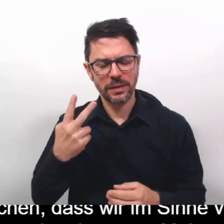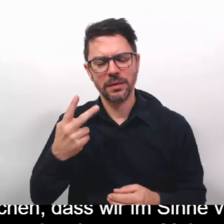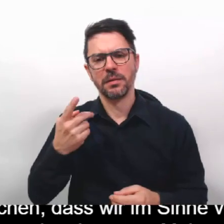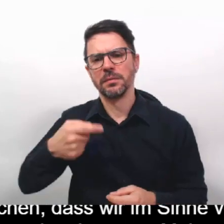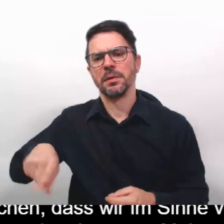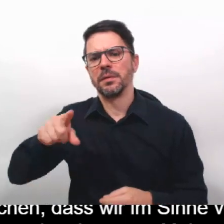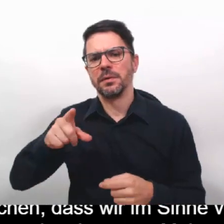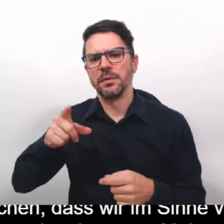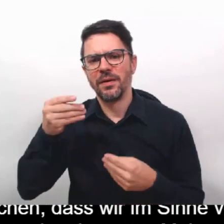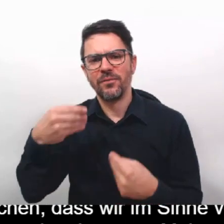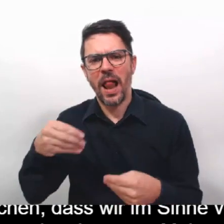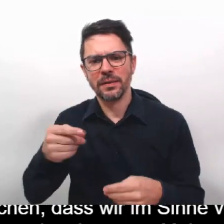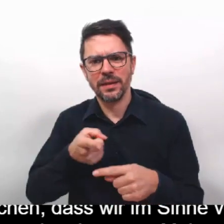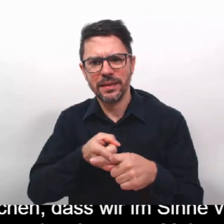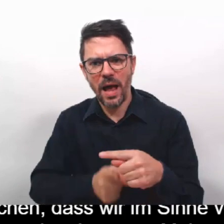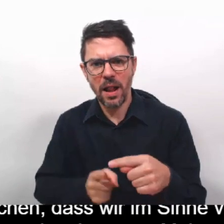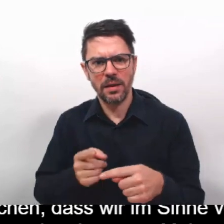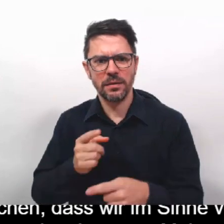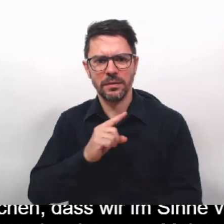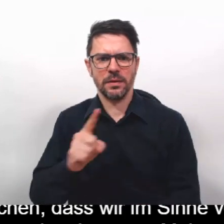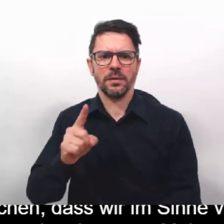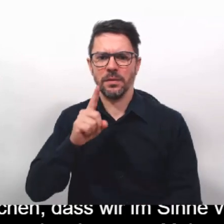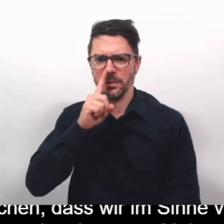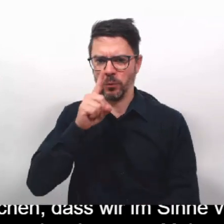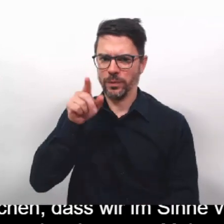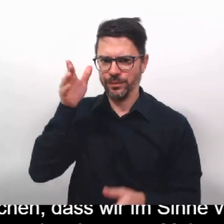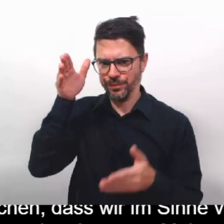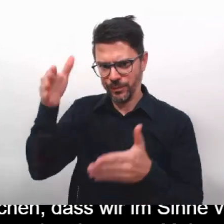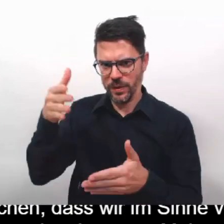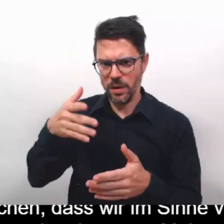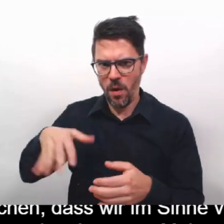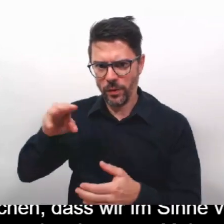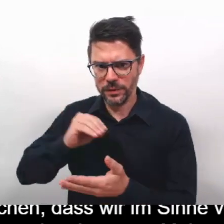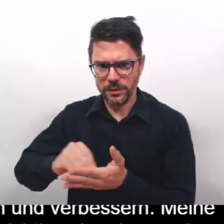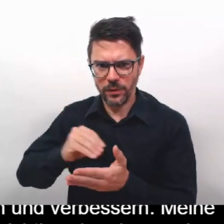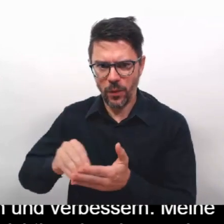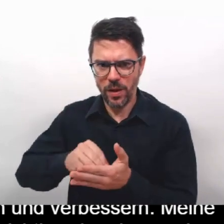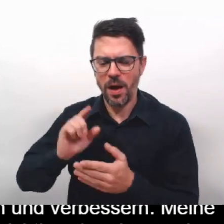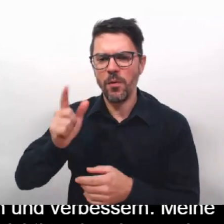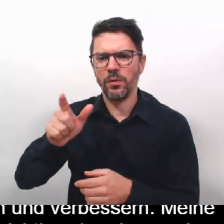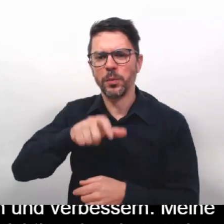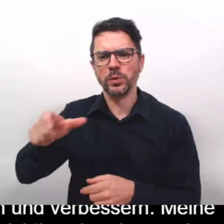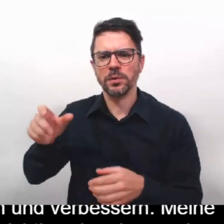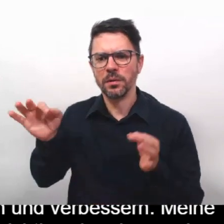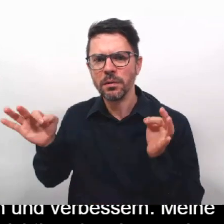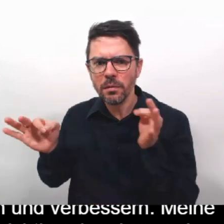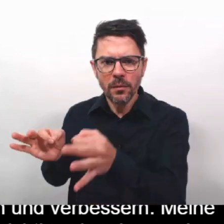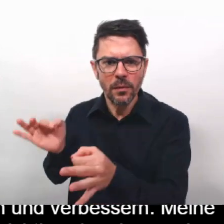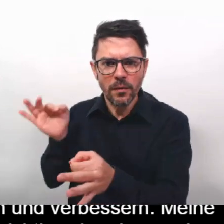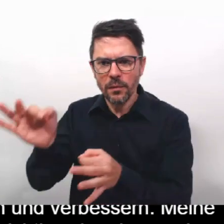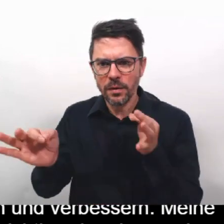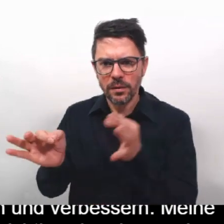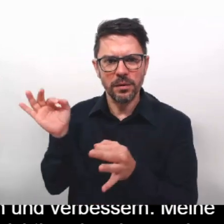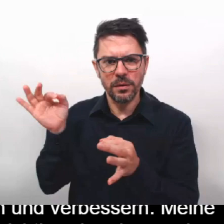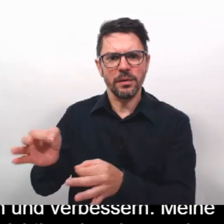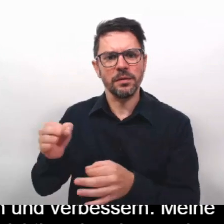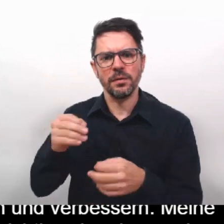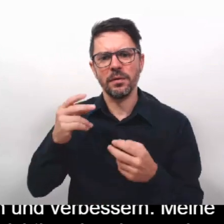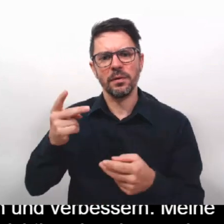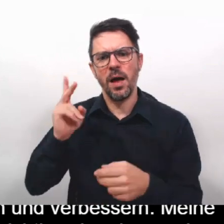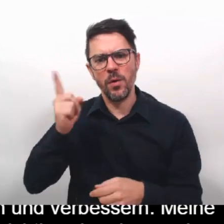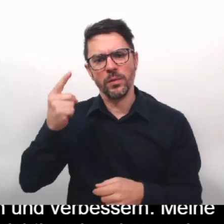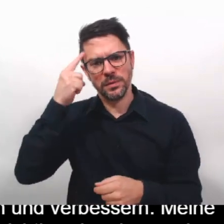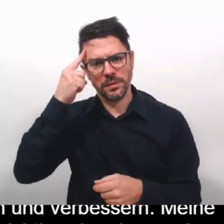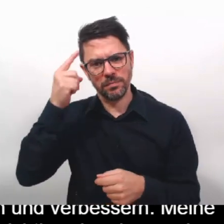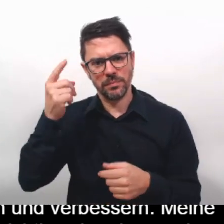machen das nicht auf Kosten von anderen. Es wird also niemand mehr Lehre haben, weil andere jetzt mehr forschen. Das ist ein ganz wichtiger Punkt, weil wir